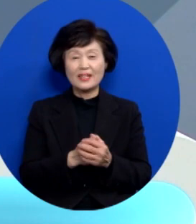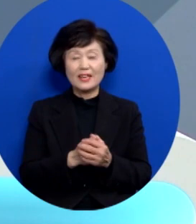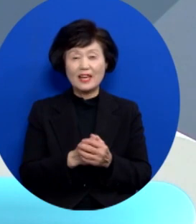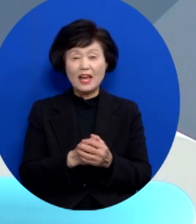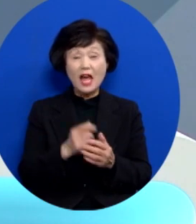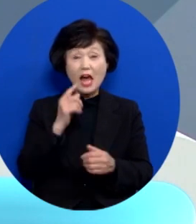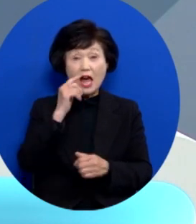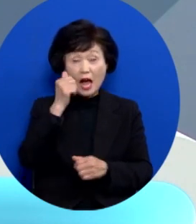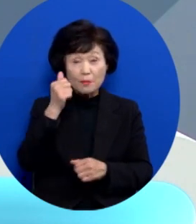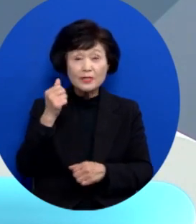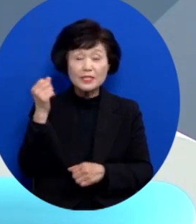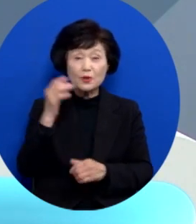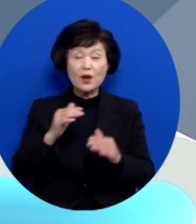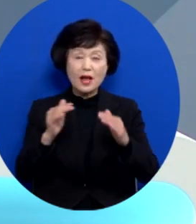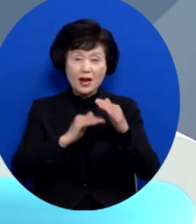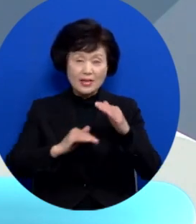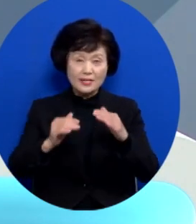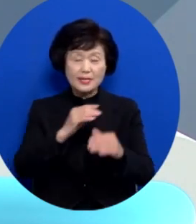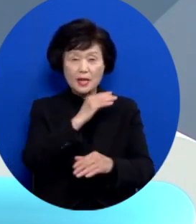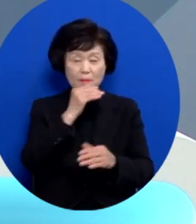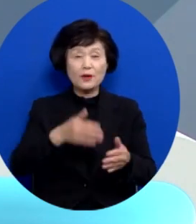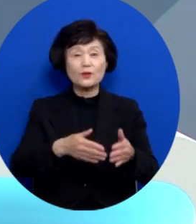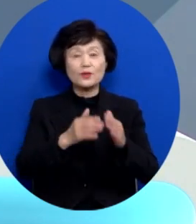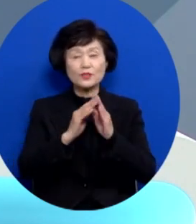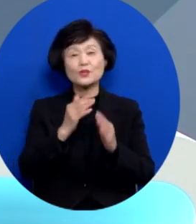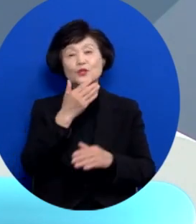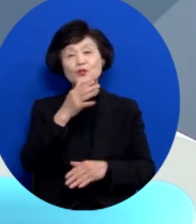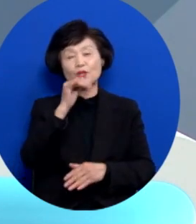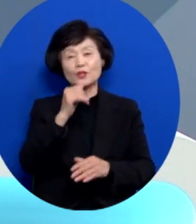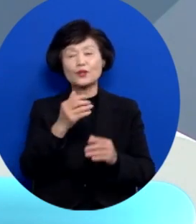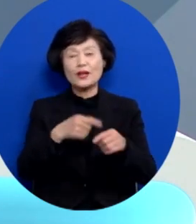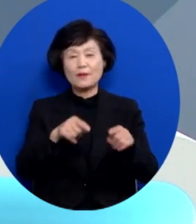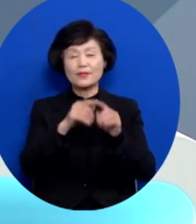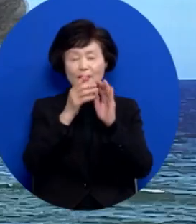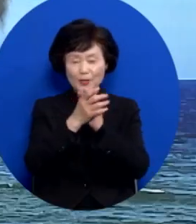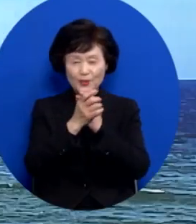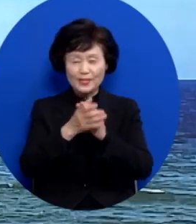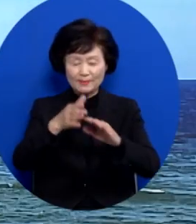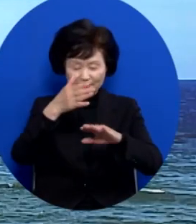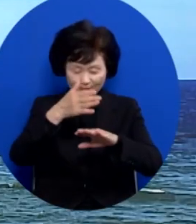땅에 아버지와 가정들이 바로 설 수 있도록 저희도 함께 기도하겠습니다 감사합니다 오늘 말씀 감사합니다 감사합니다